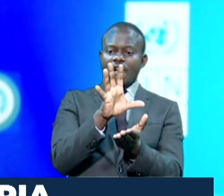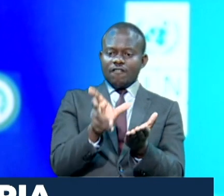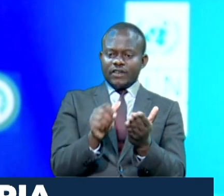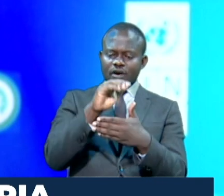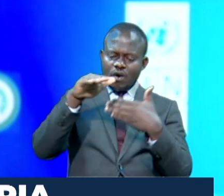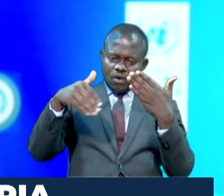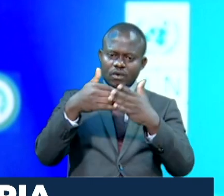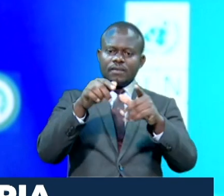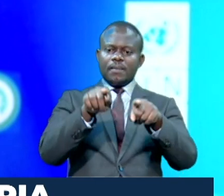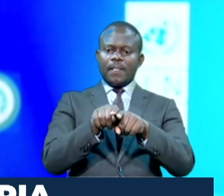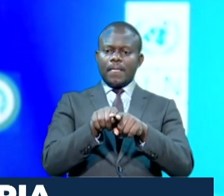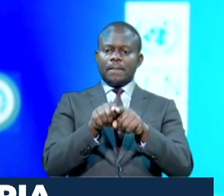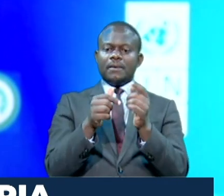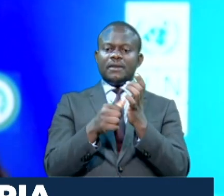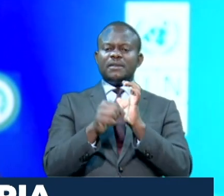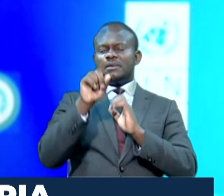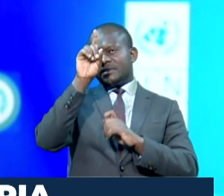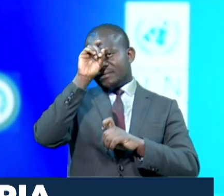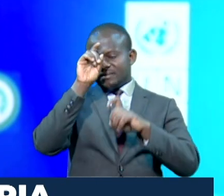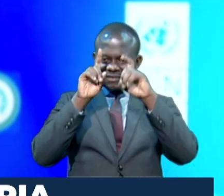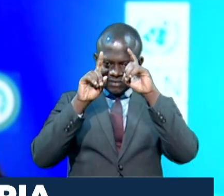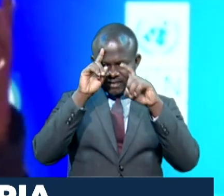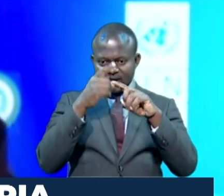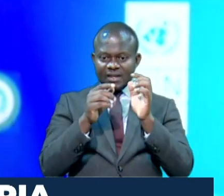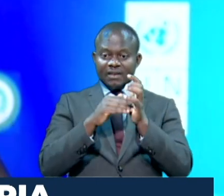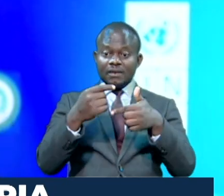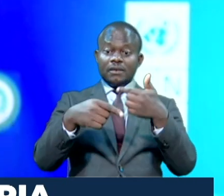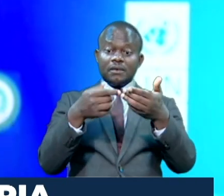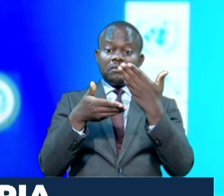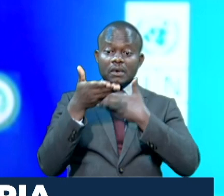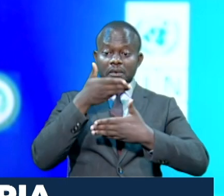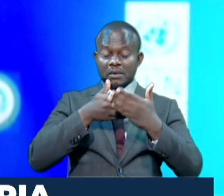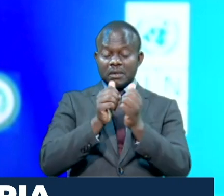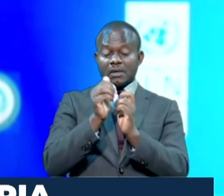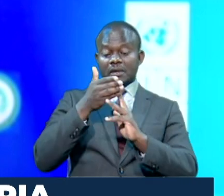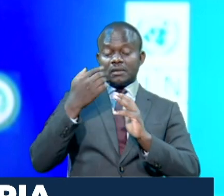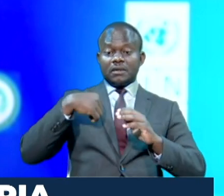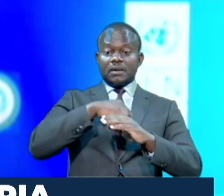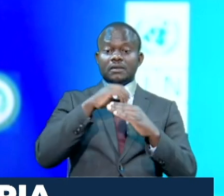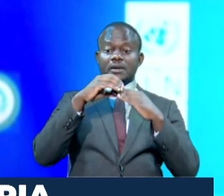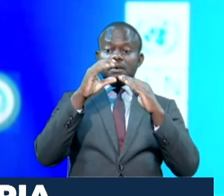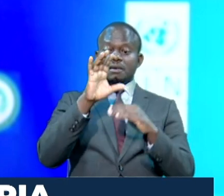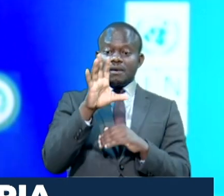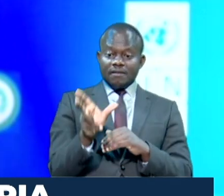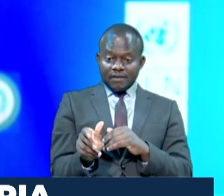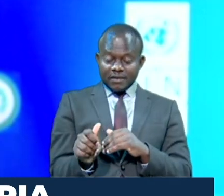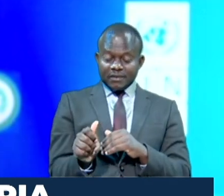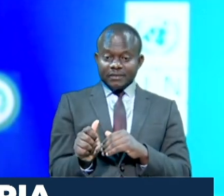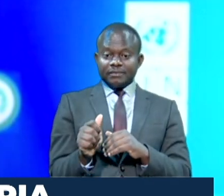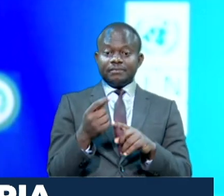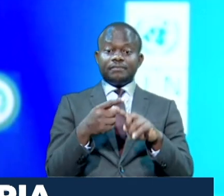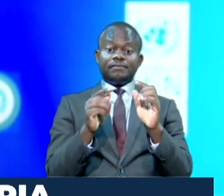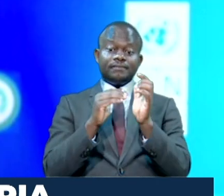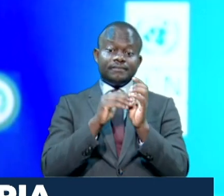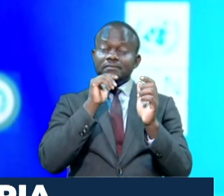hose. Ikibazo cyanjye cyabaye kandi gikomeje kuba mu biganiro tujyana hagati yacu nk'abayobozi b'uyu mugabane. Gusa